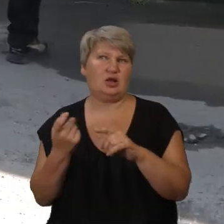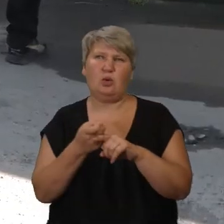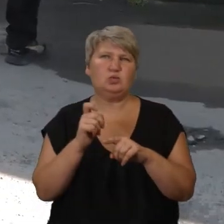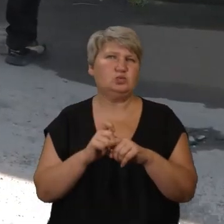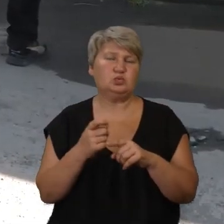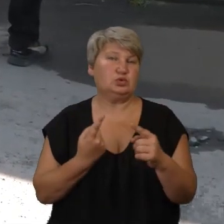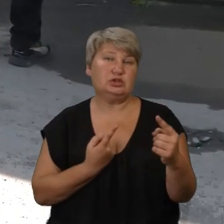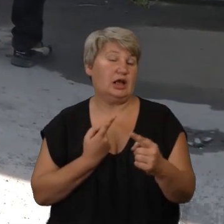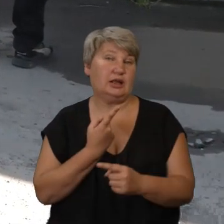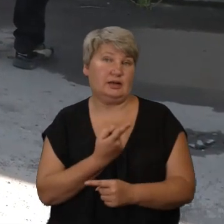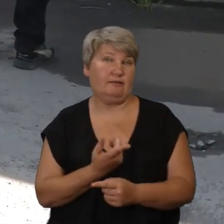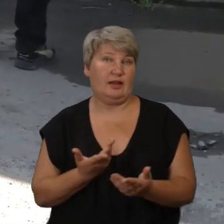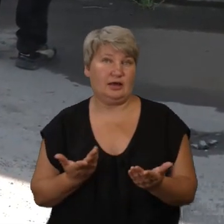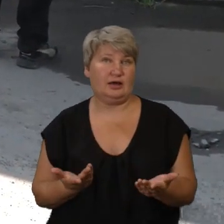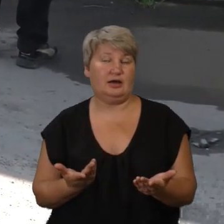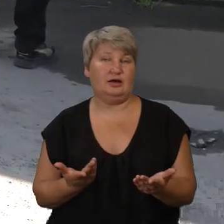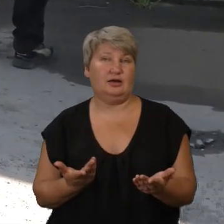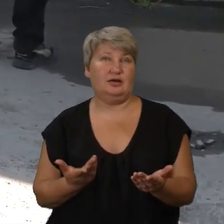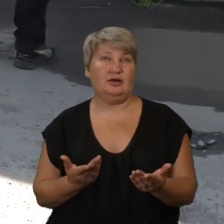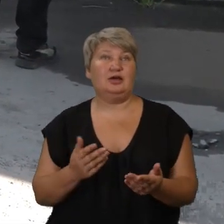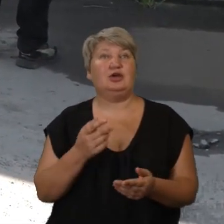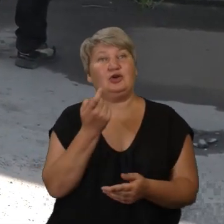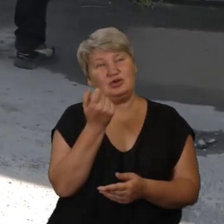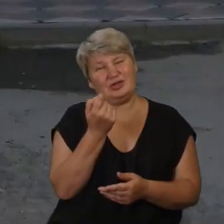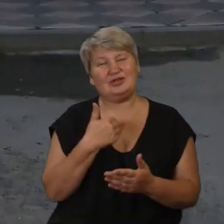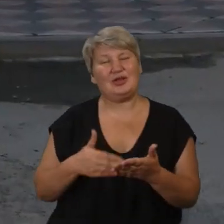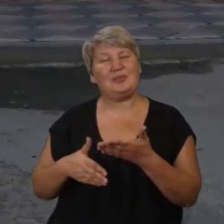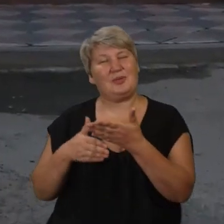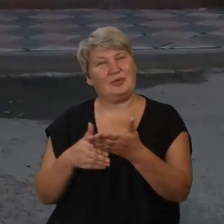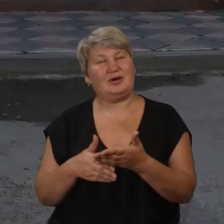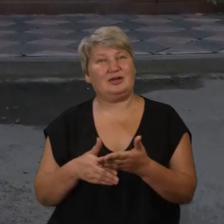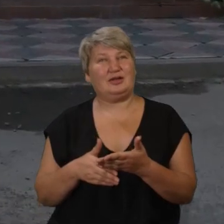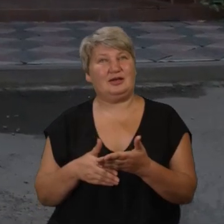і захотілося тут трішки допомогти громадам